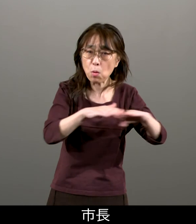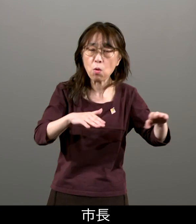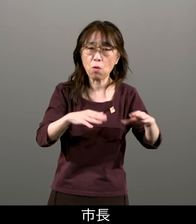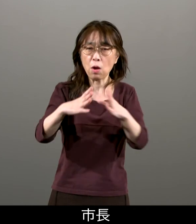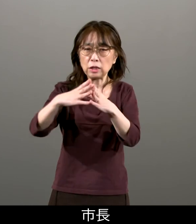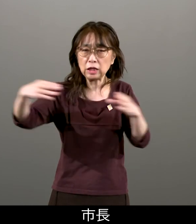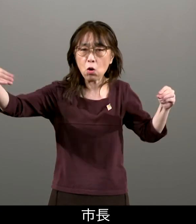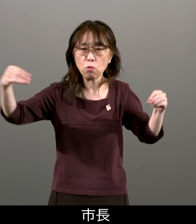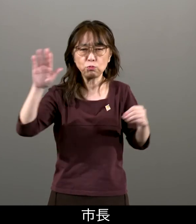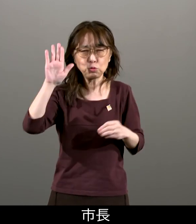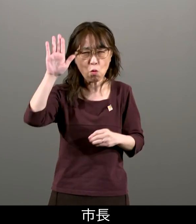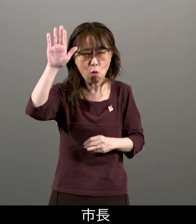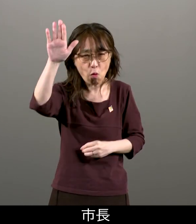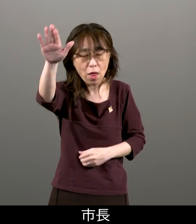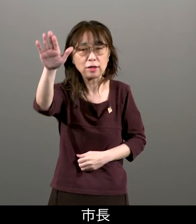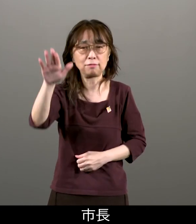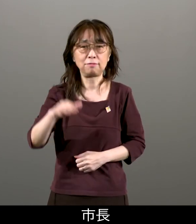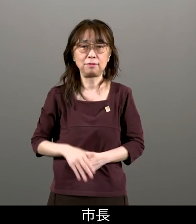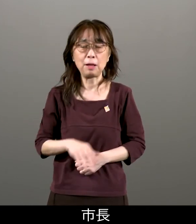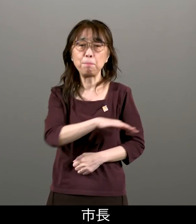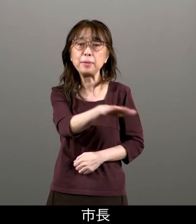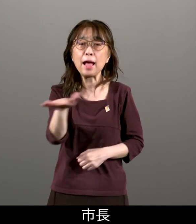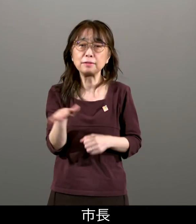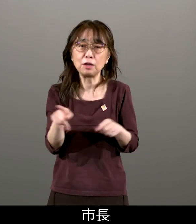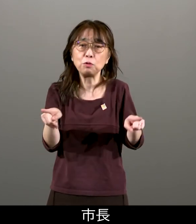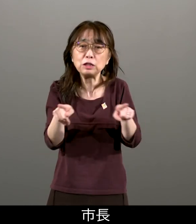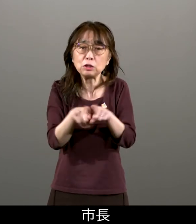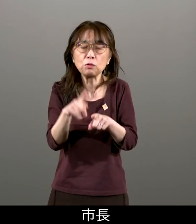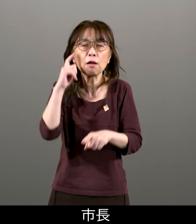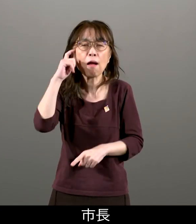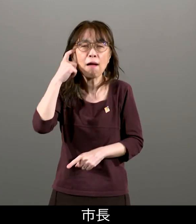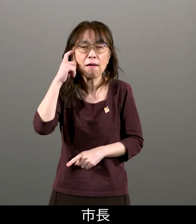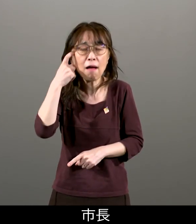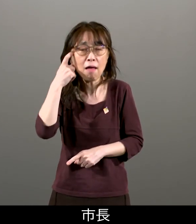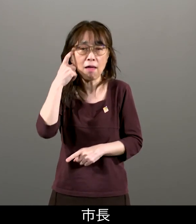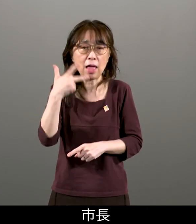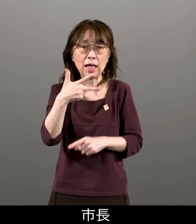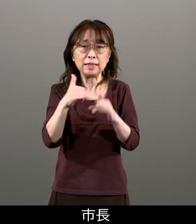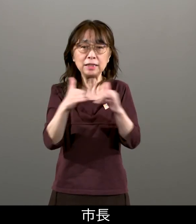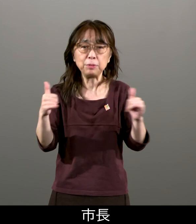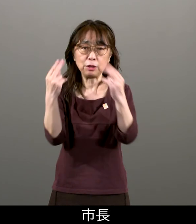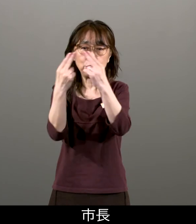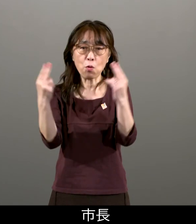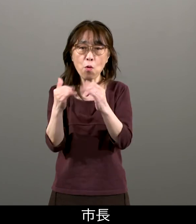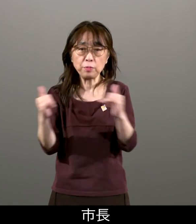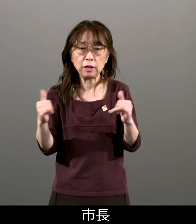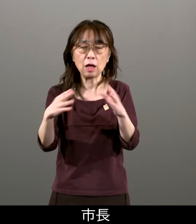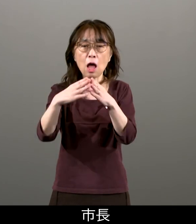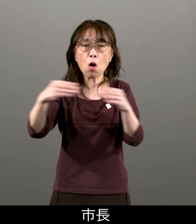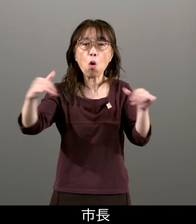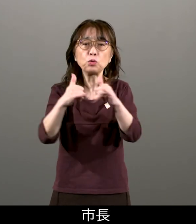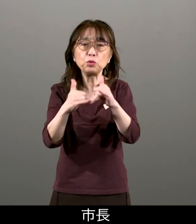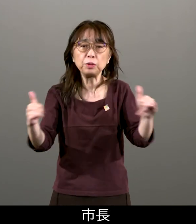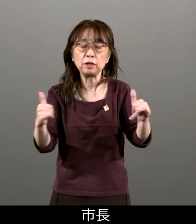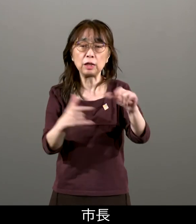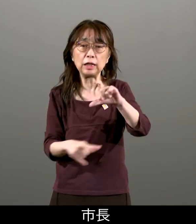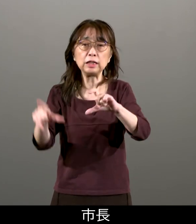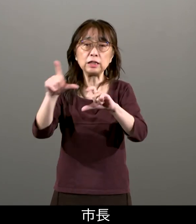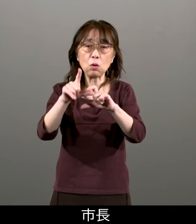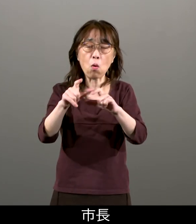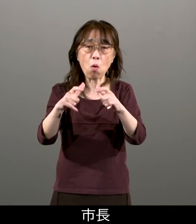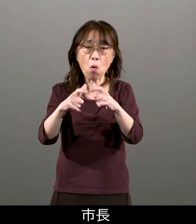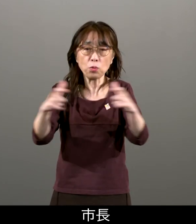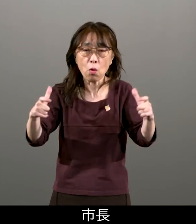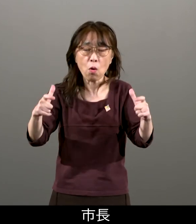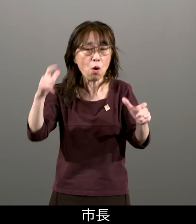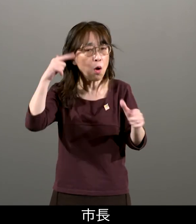日本の将来ということを皆さんと一緒に考え、市民、道民、そして国民の一層の共感を得て